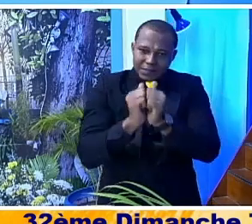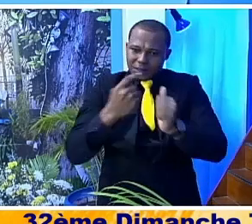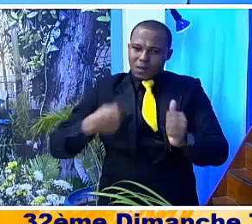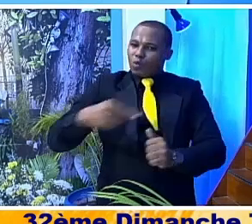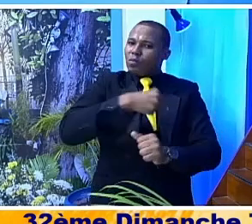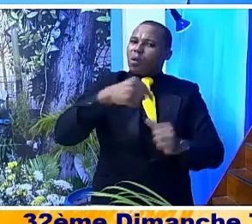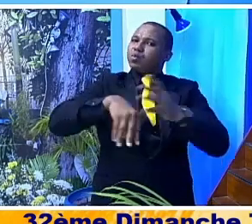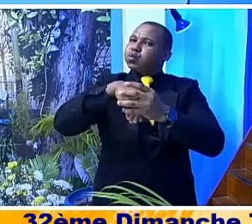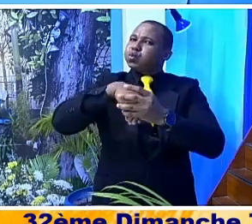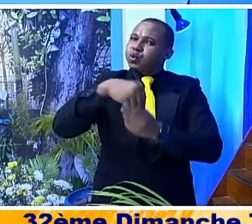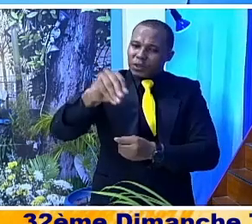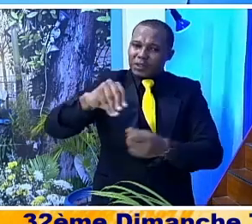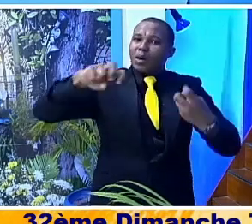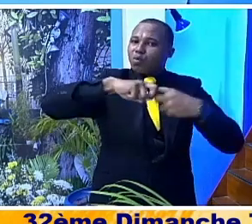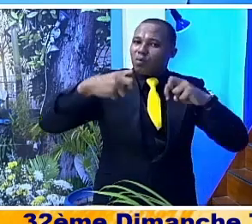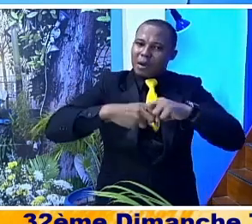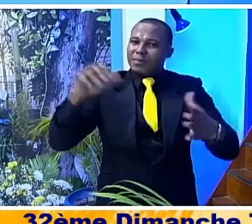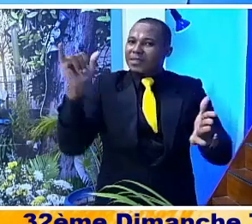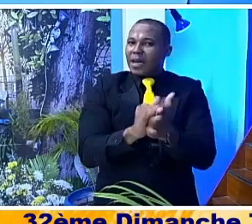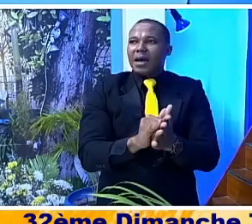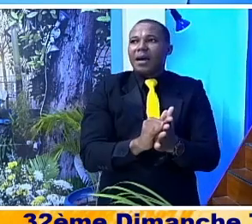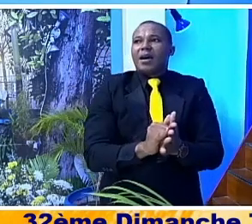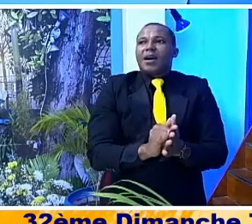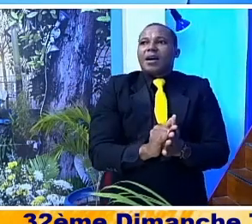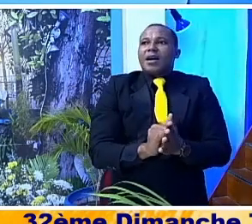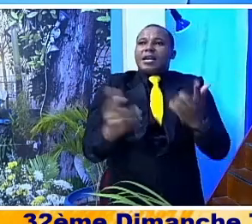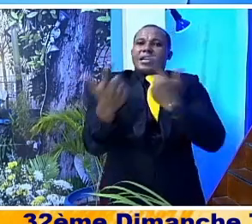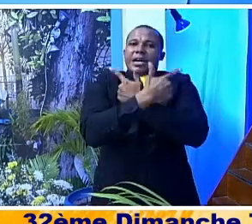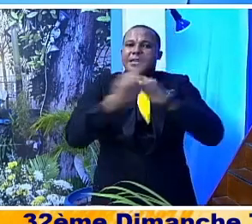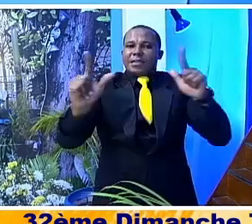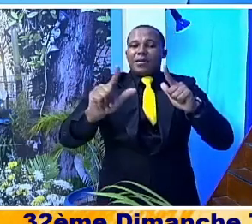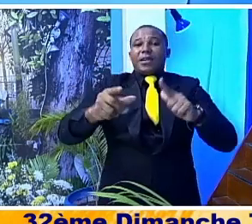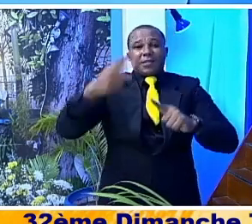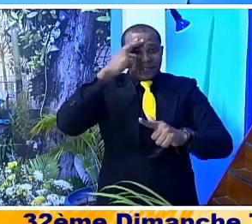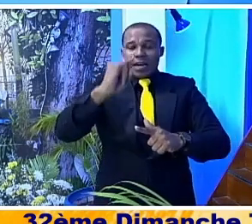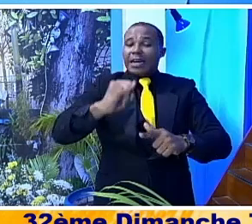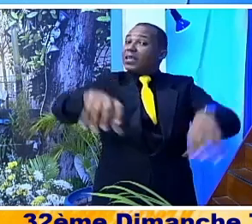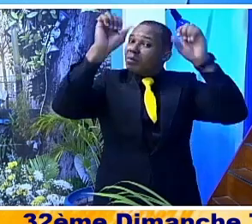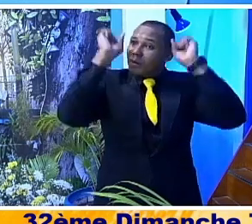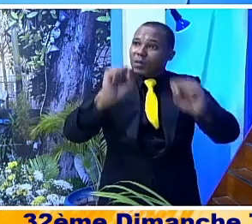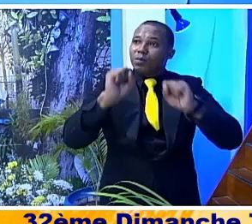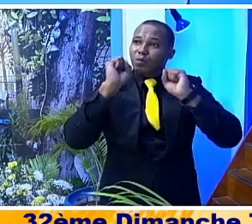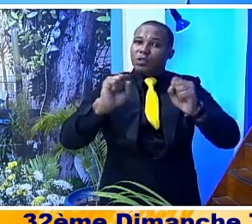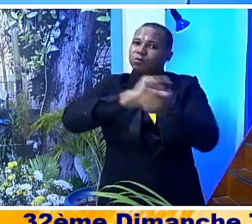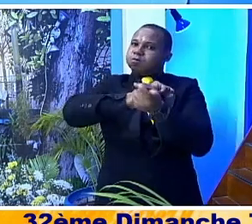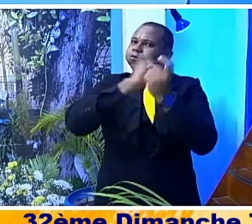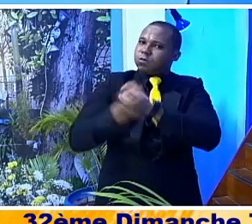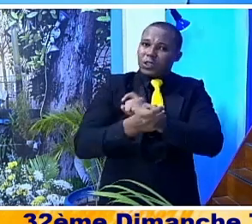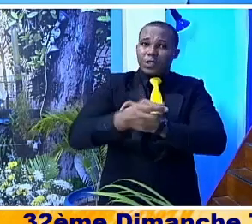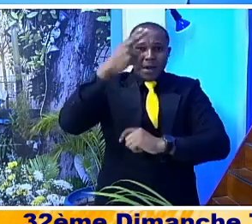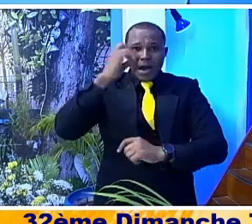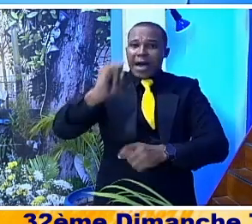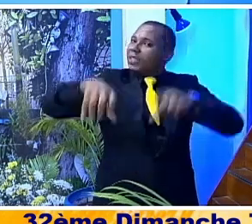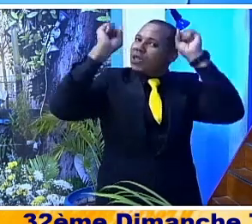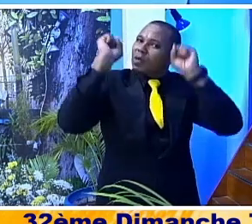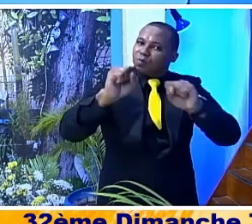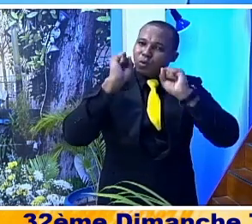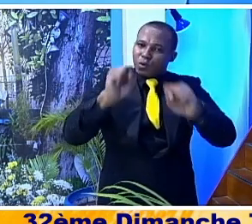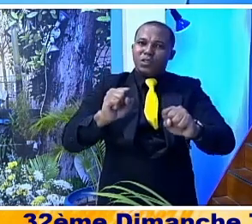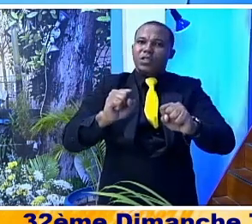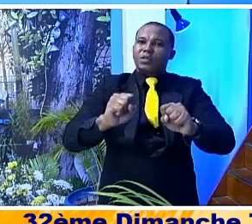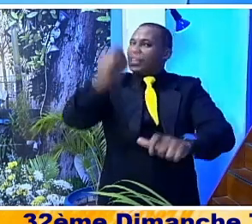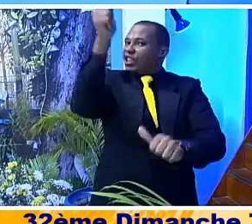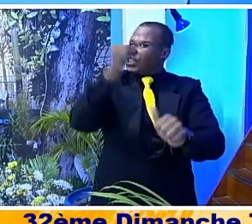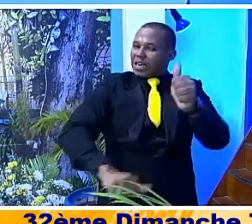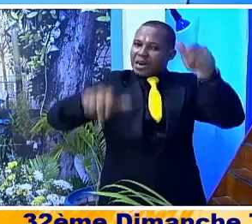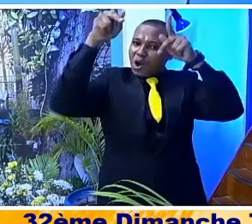dans sa noyé là. La libération d'Haïti est possible. Le changement d'Haïti est possible. Il suffit que nous, chaque